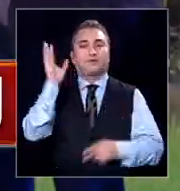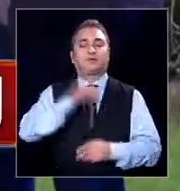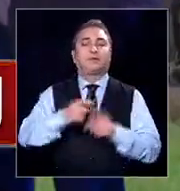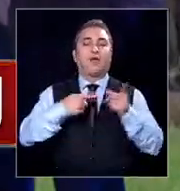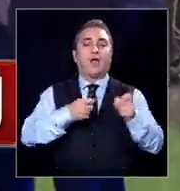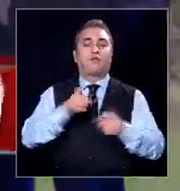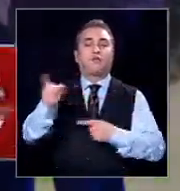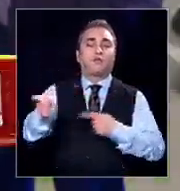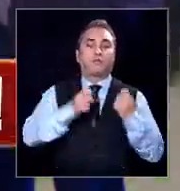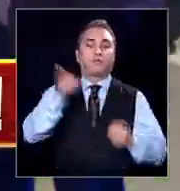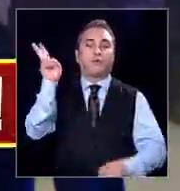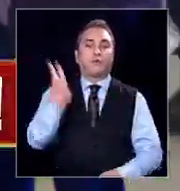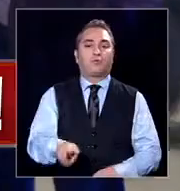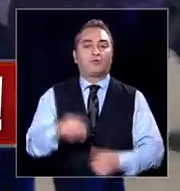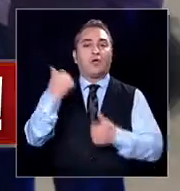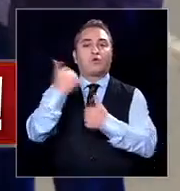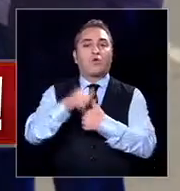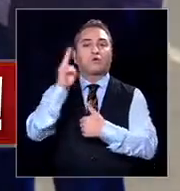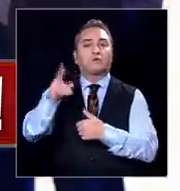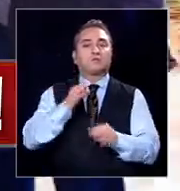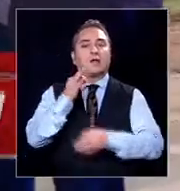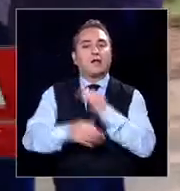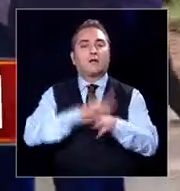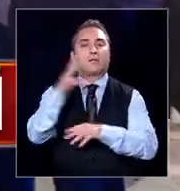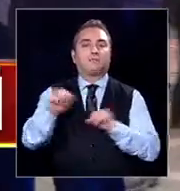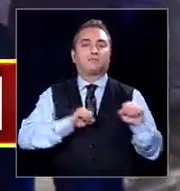alınırken kocasının yakınları sinir krizi geçirdi.